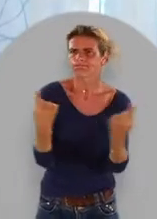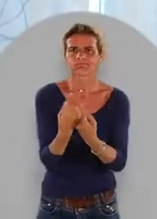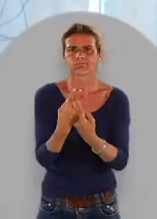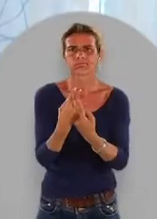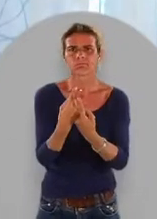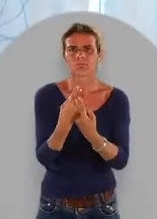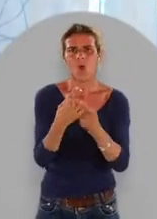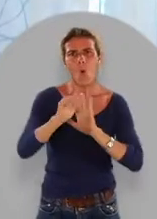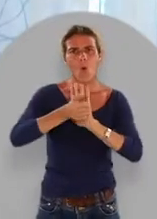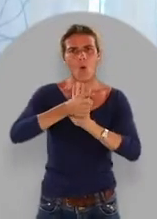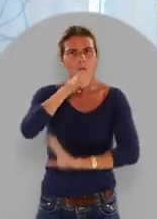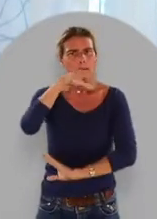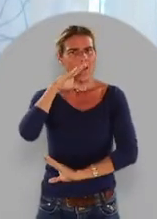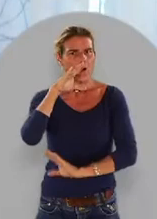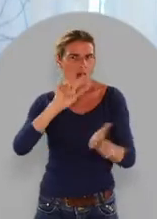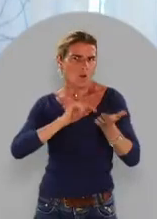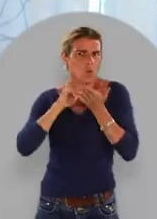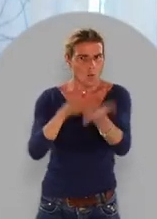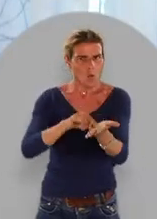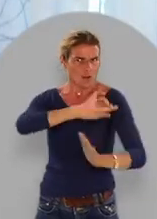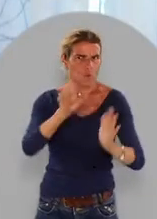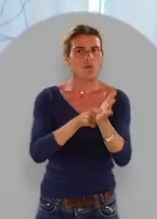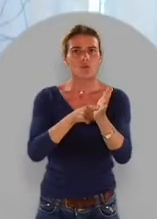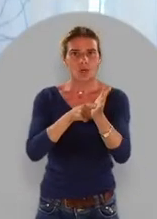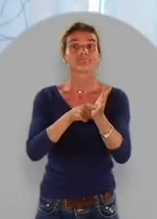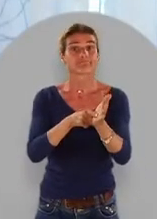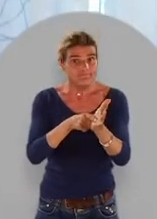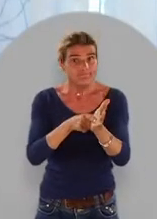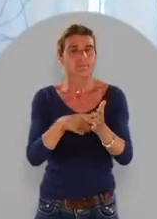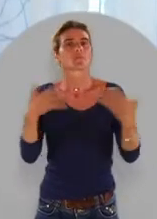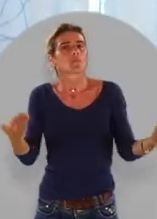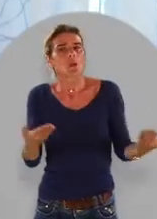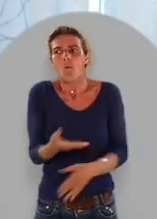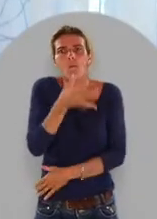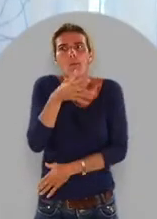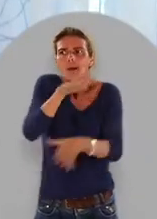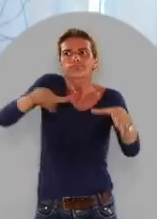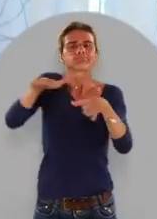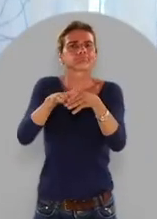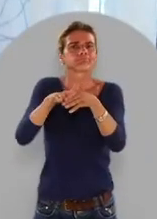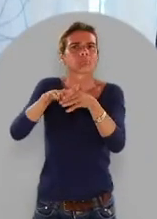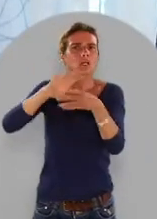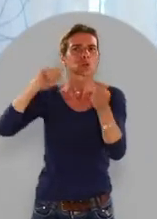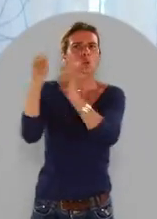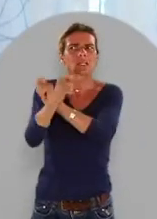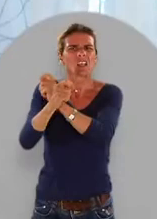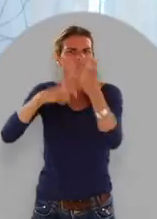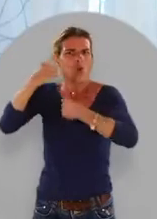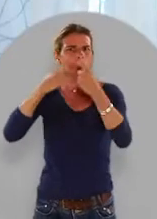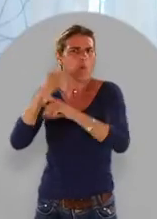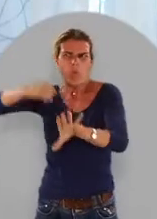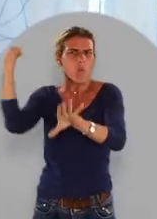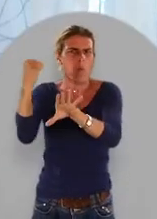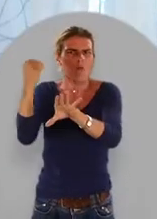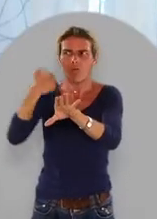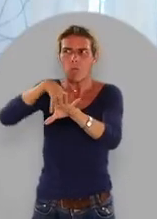parents des droits et des devoirs nous ne pouvons rester insensible aux derniers événements violents qui